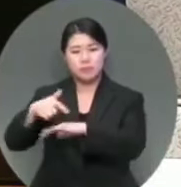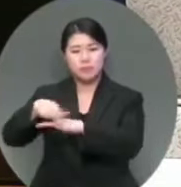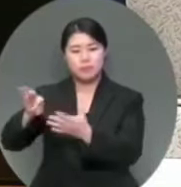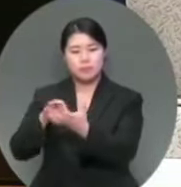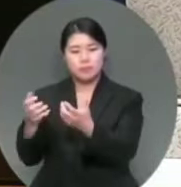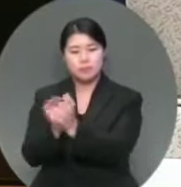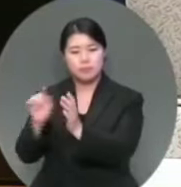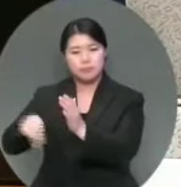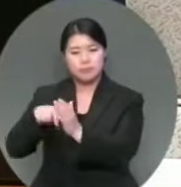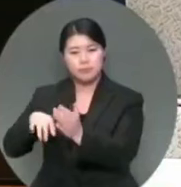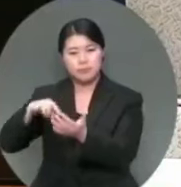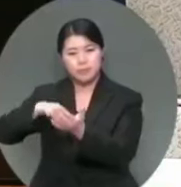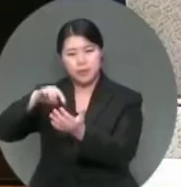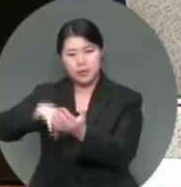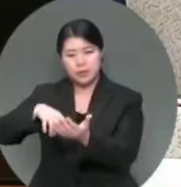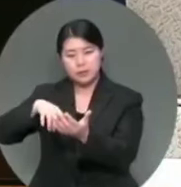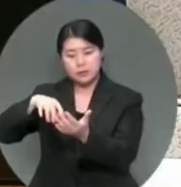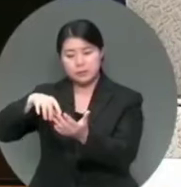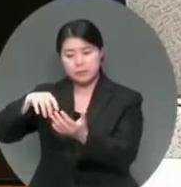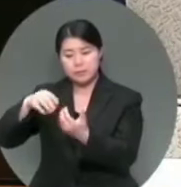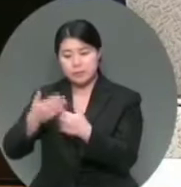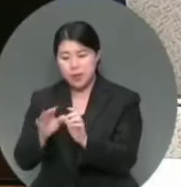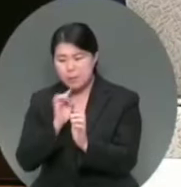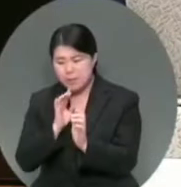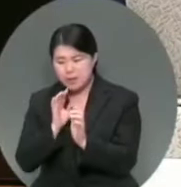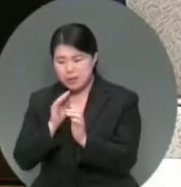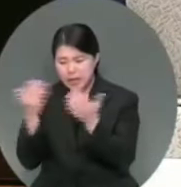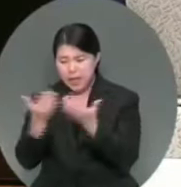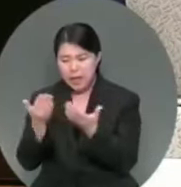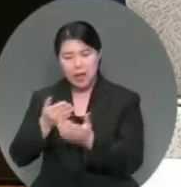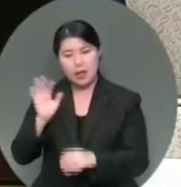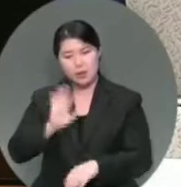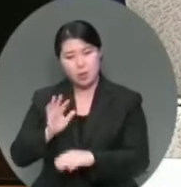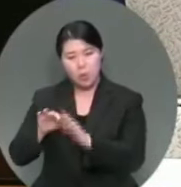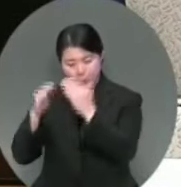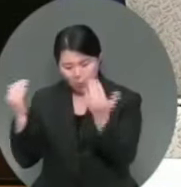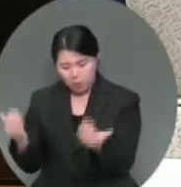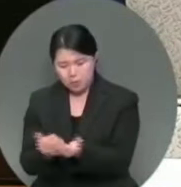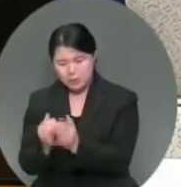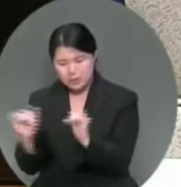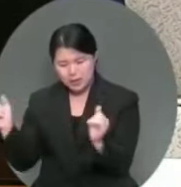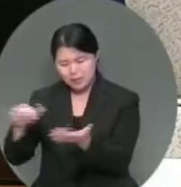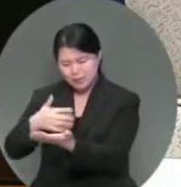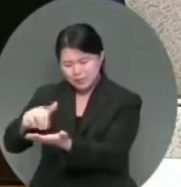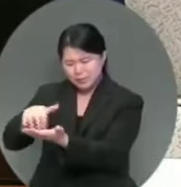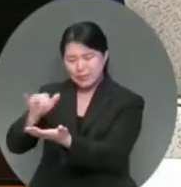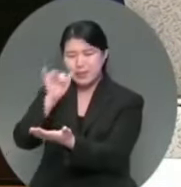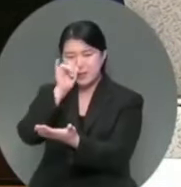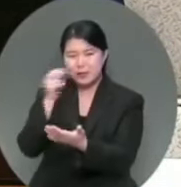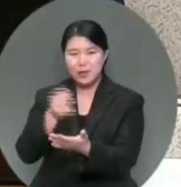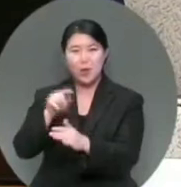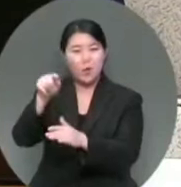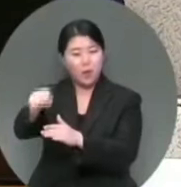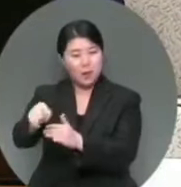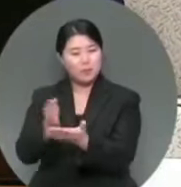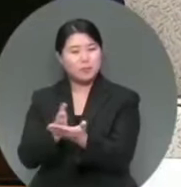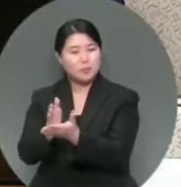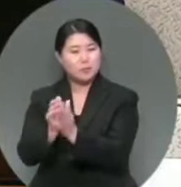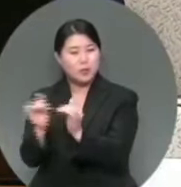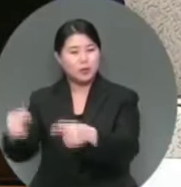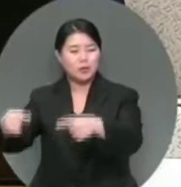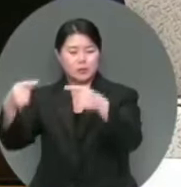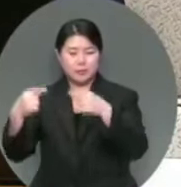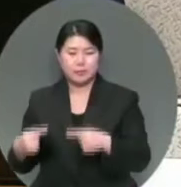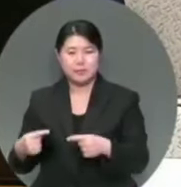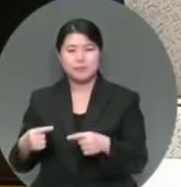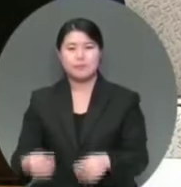내에서도 세제실만 하는 것이 아니고 우리 기재부 전체의 지혜를 모으고 있고 뿐만 아니고 외부 전문가들도 다수 참여를